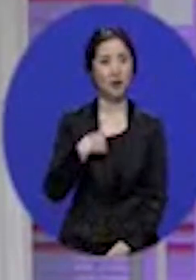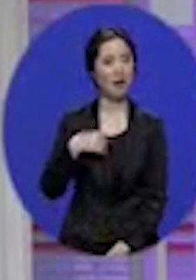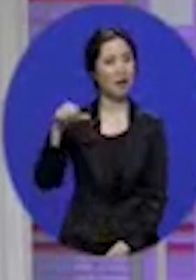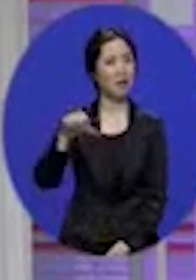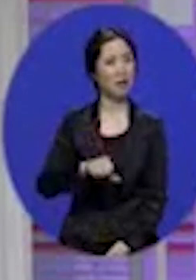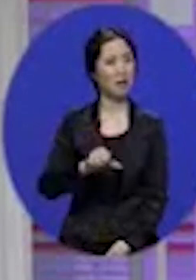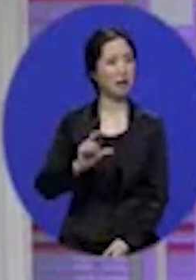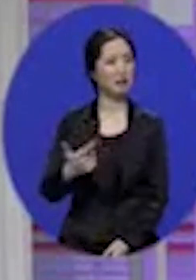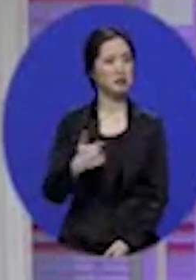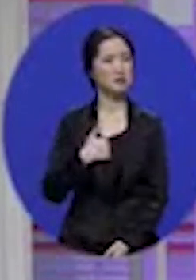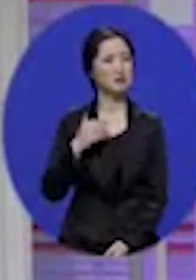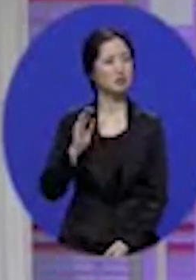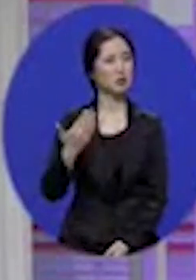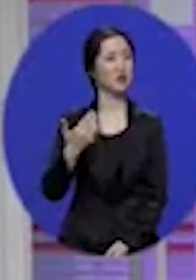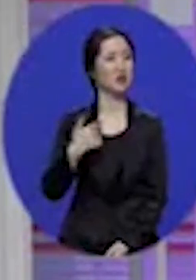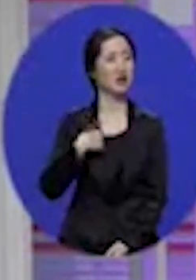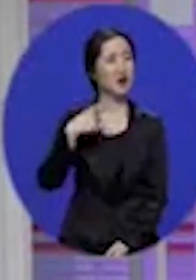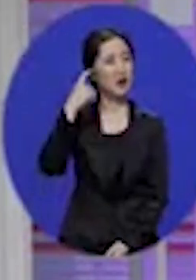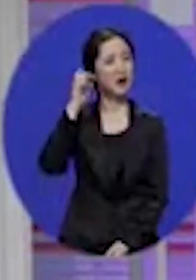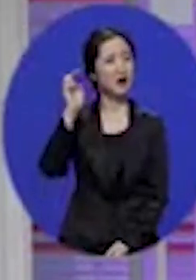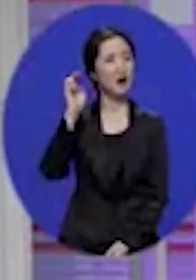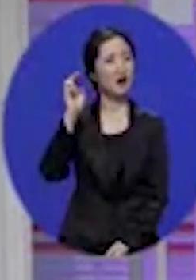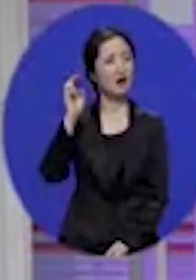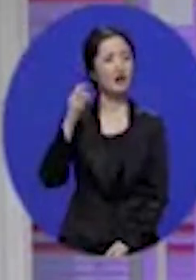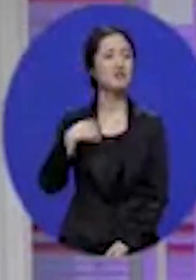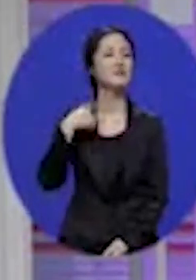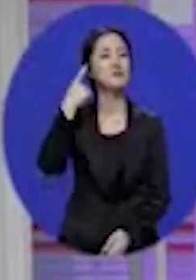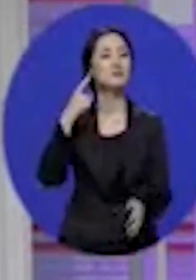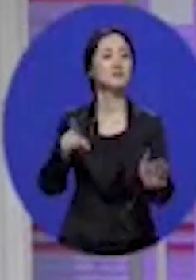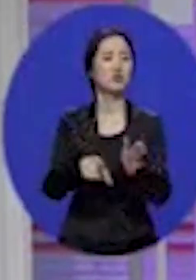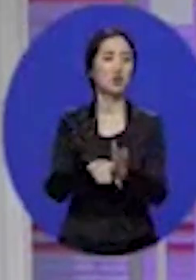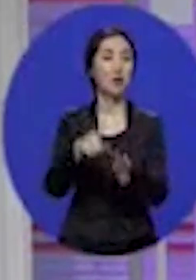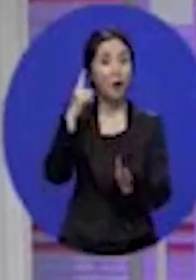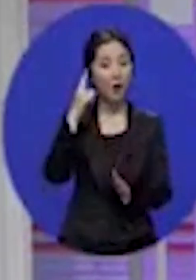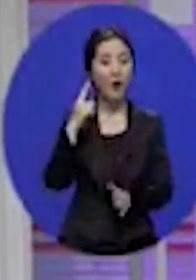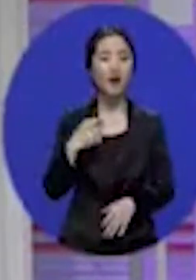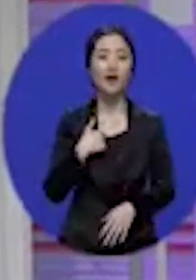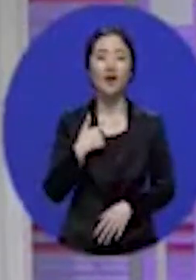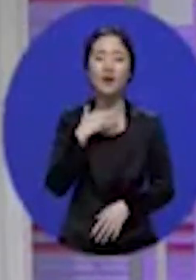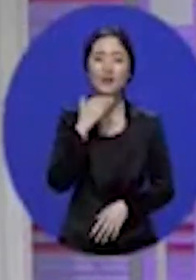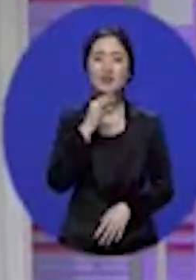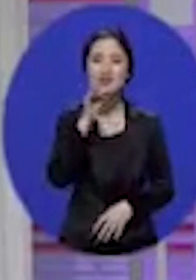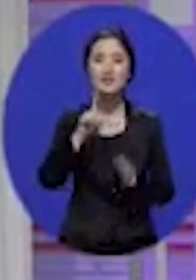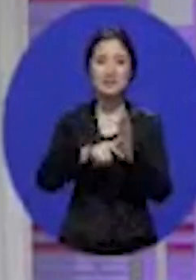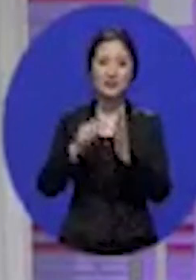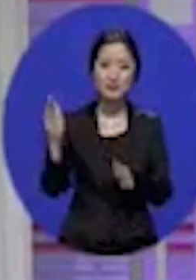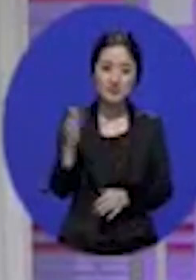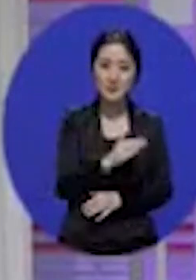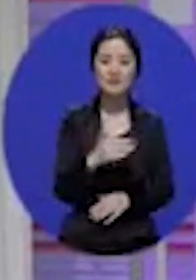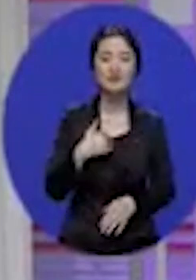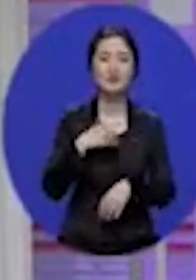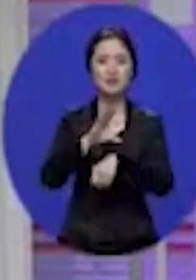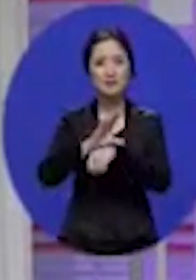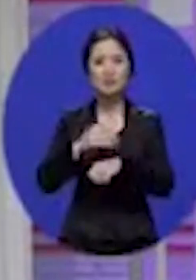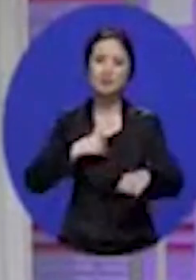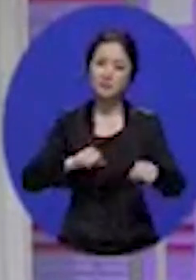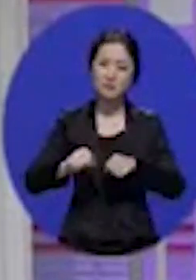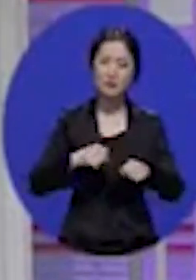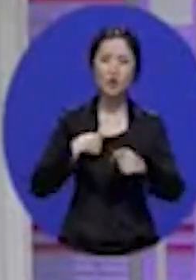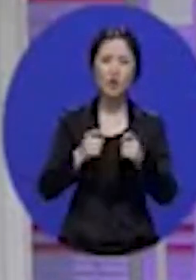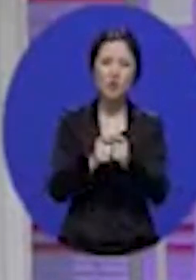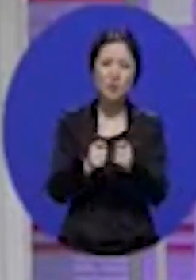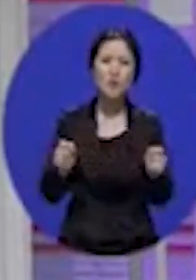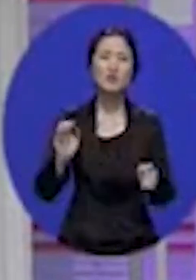같아요. 왜냐하면 10살 때부터 학교 방송을 했으니까. 그러니까 방송은 이게 저의 생활이었던 거예요. 뭐